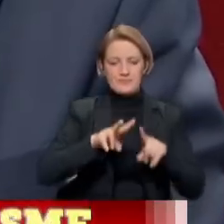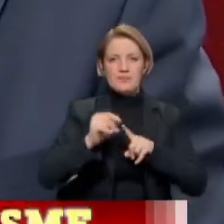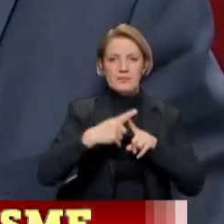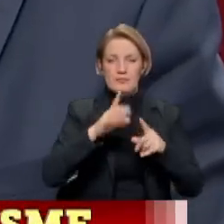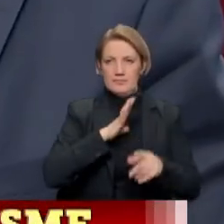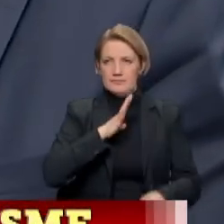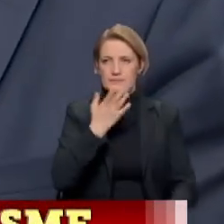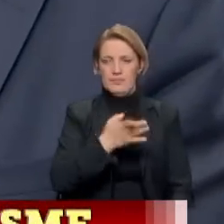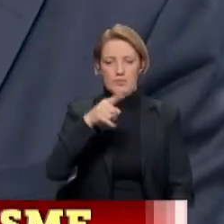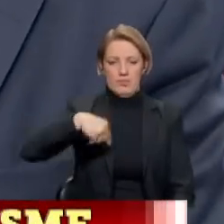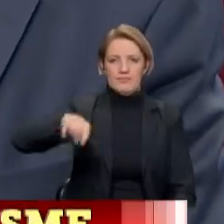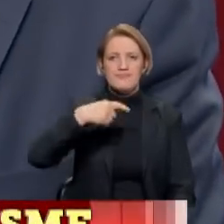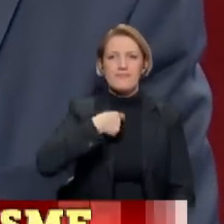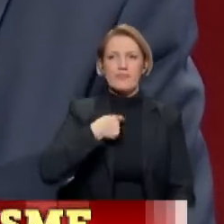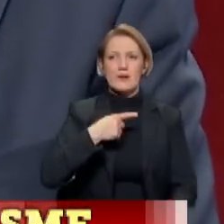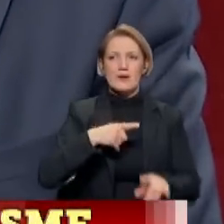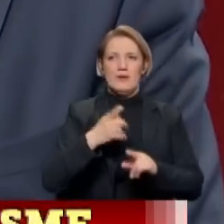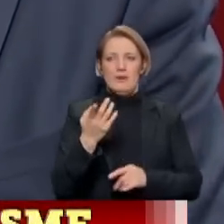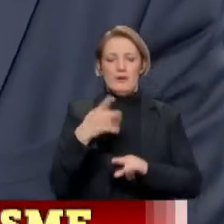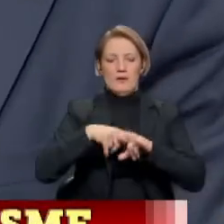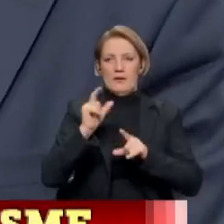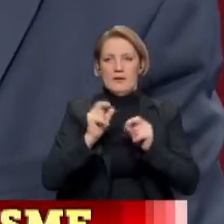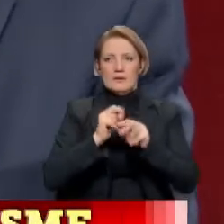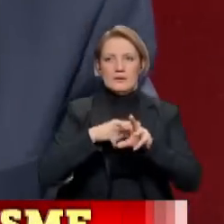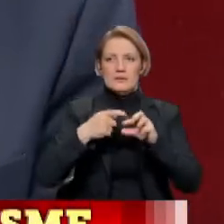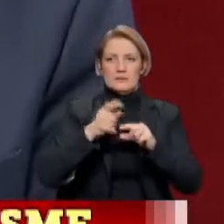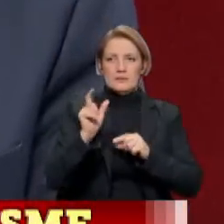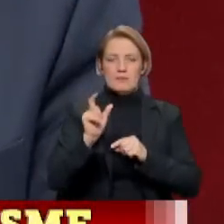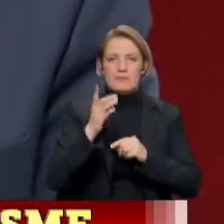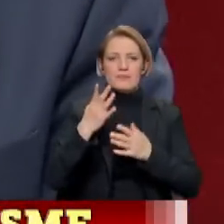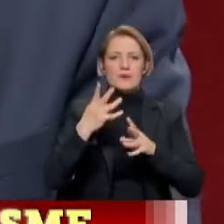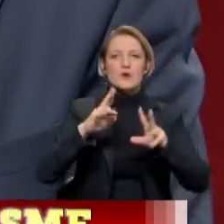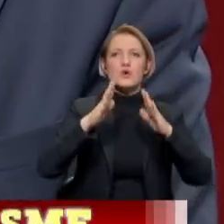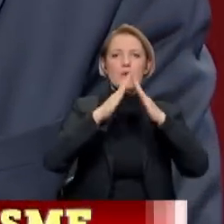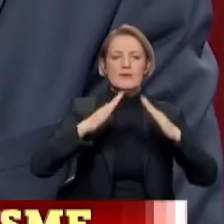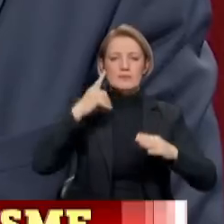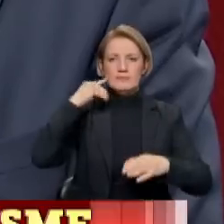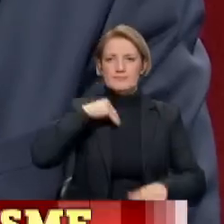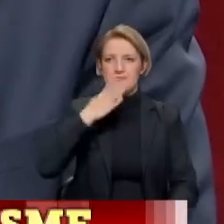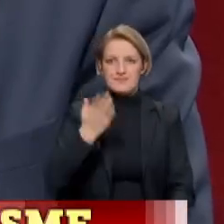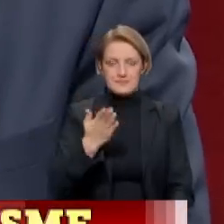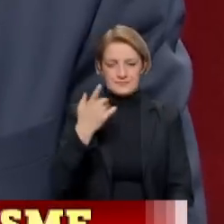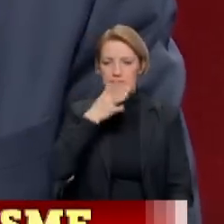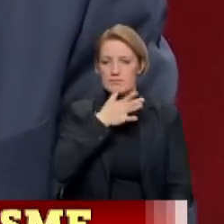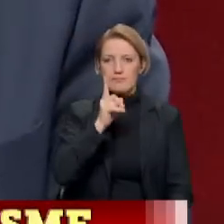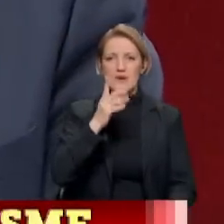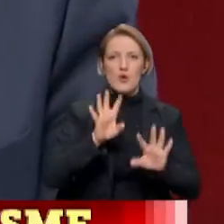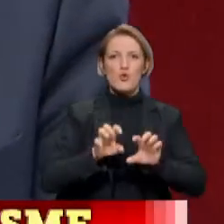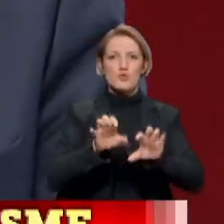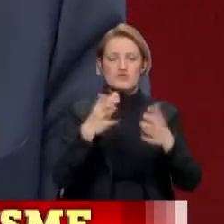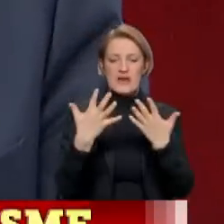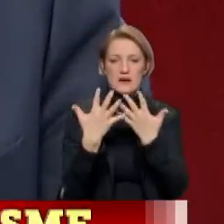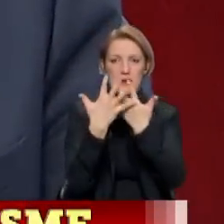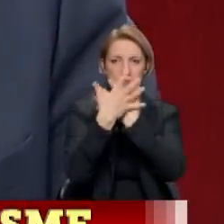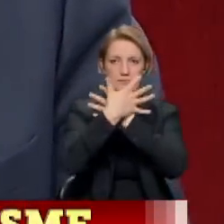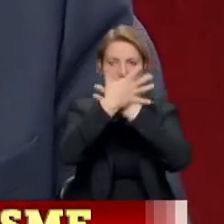vardır. Onlar beni diyor Huber olabilir. Huber Köşkü'nde Huber zannettiler. Bilmiyorlardı ki diyor. Bir örümcek